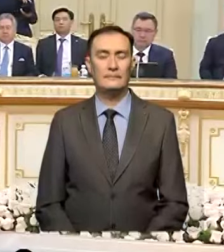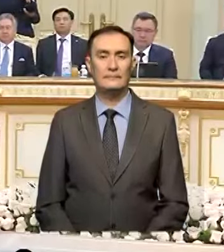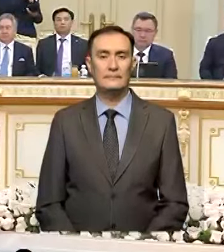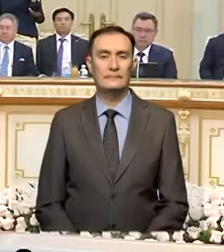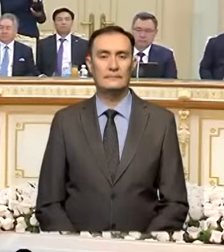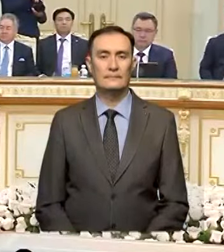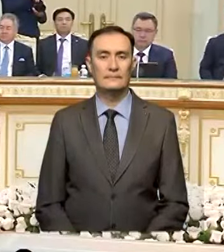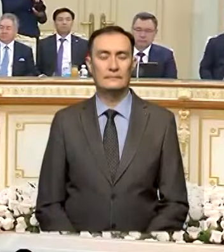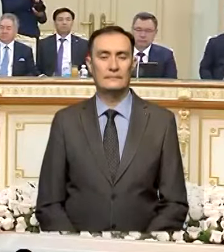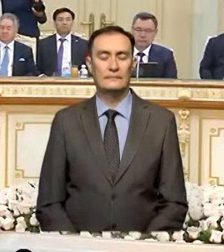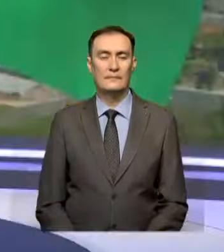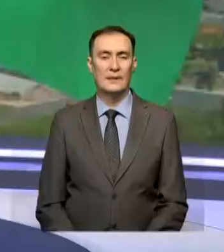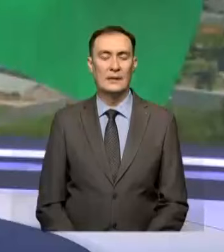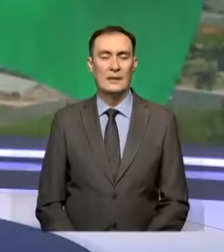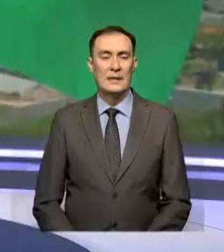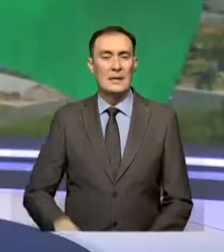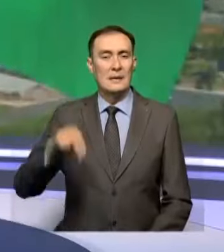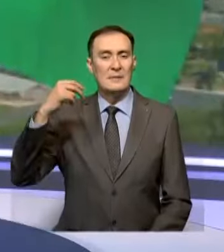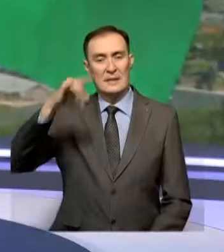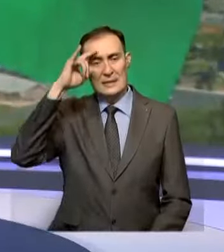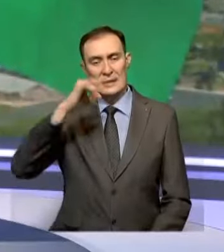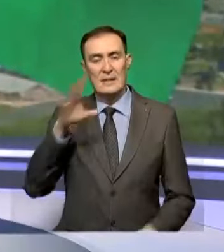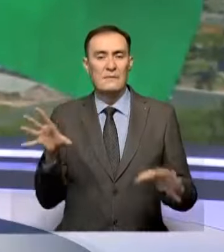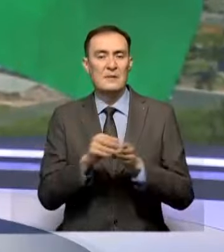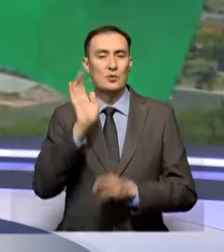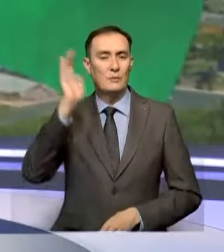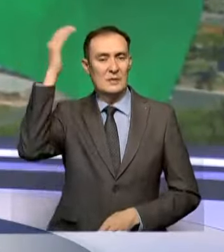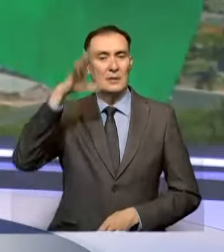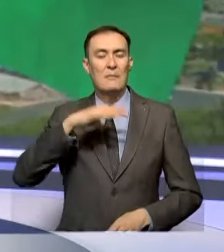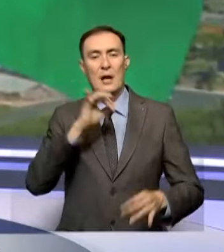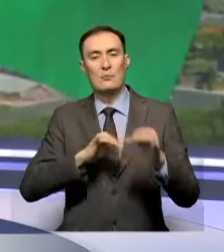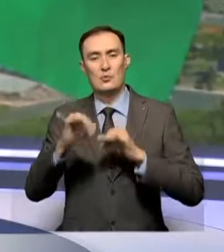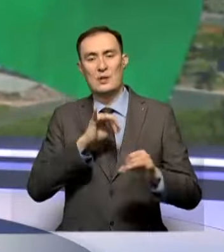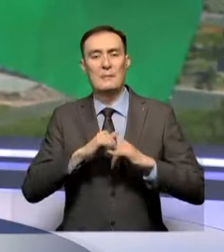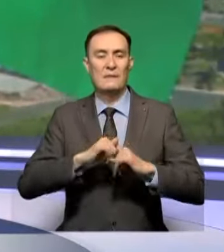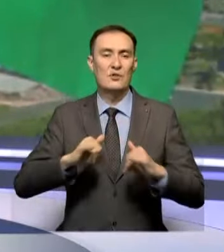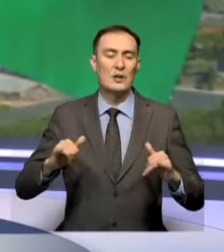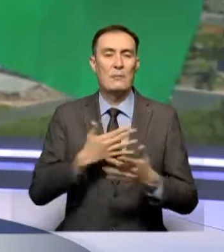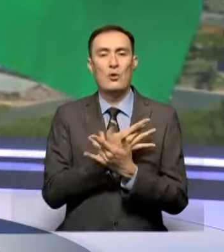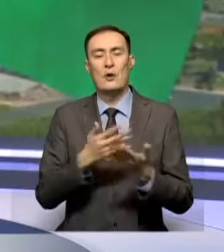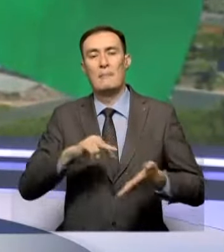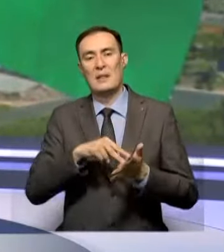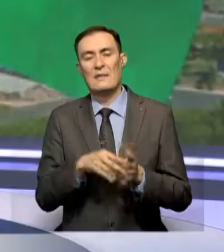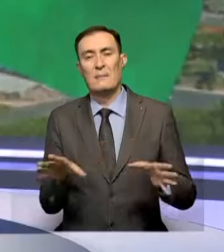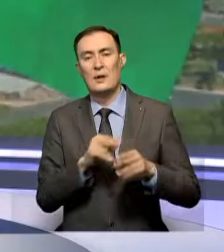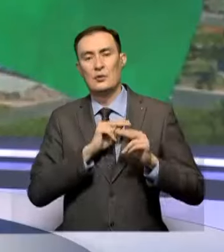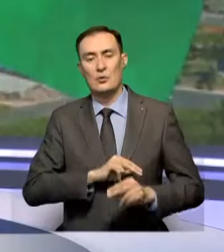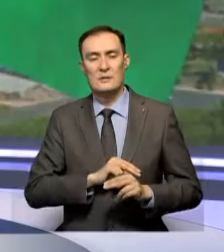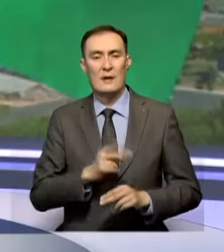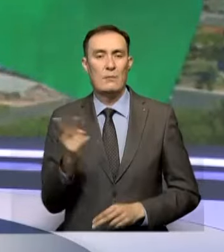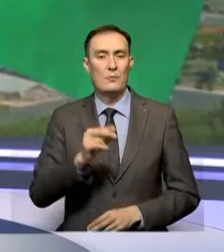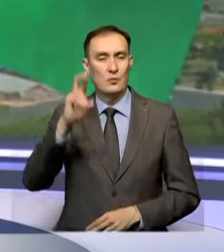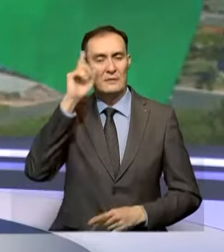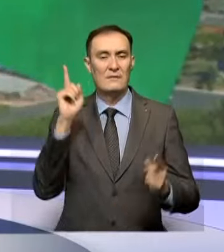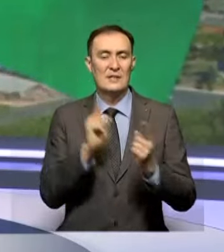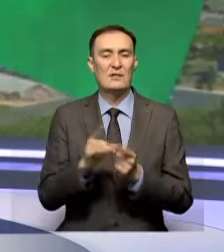телерадиокомплекса президента. Президенты Казахстана и Туркменистана обсудили продвижение многопланового партнерства между странами